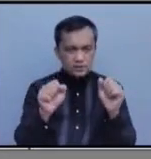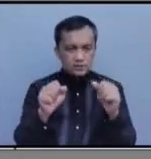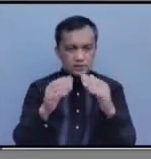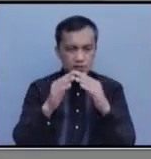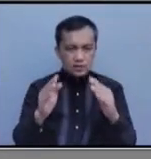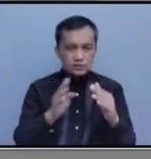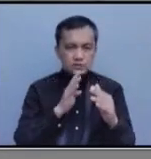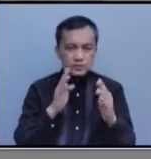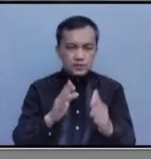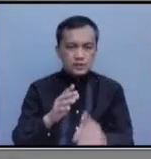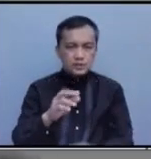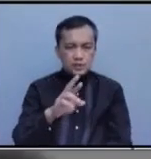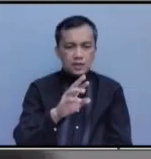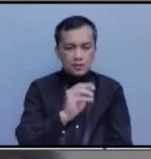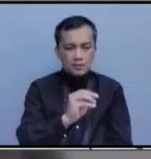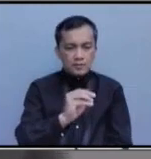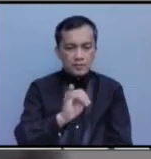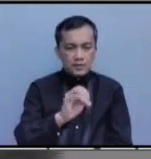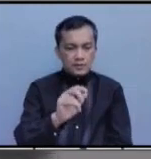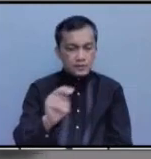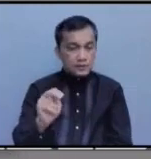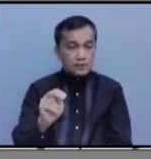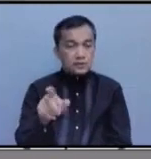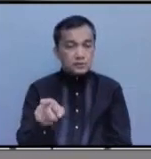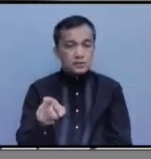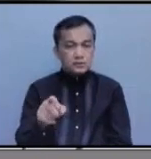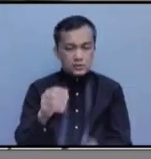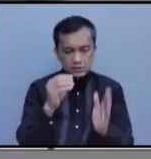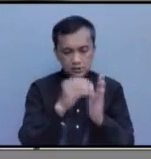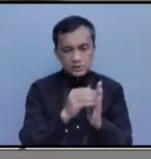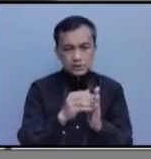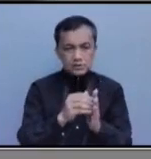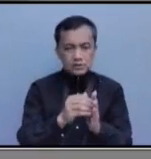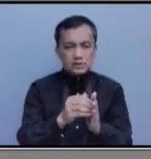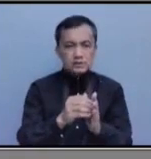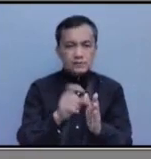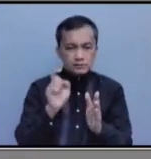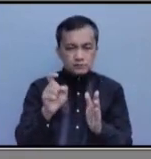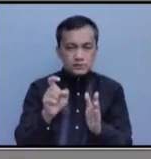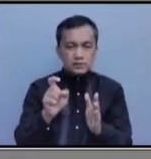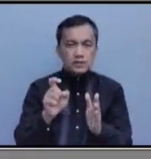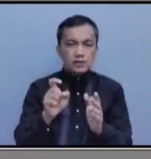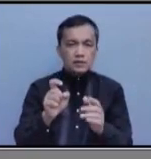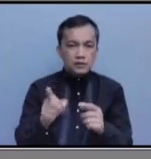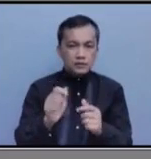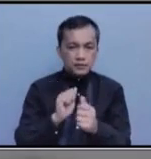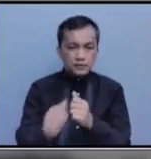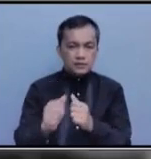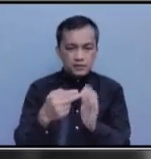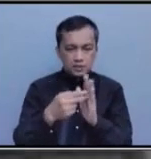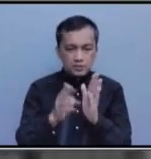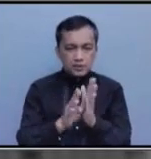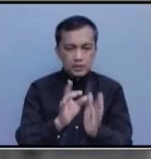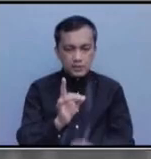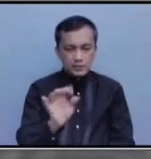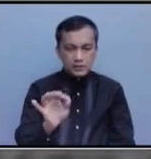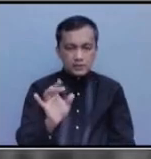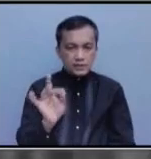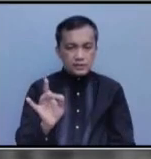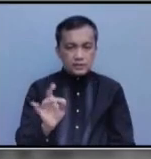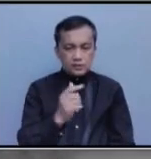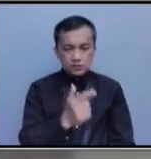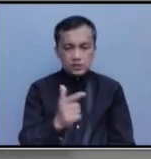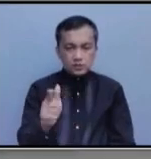Martin Romualdez, nakasaad na kailangan ng agad maipasa ang House Bill No. 8980 o 2024